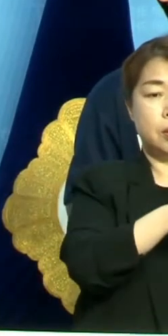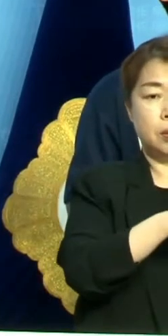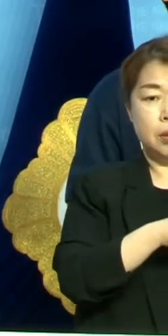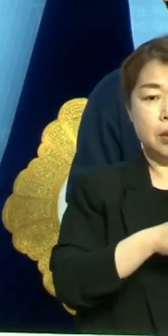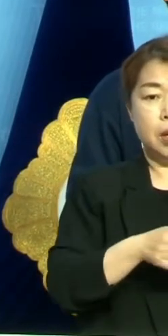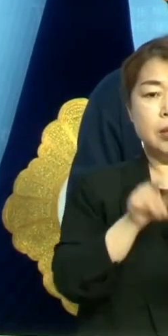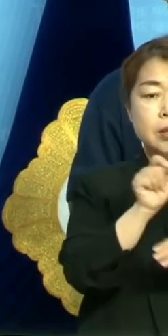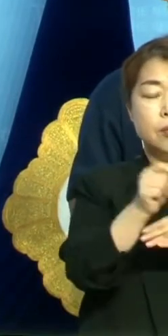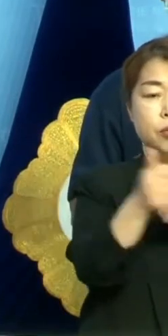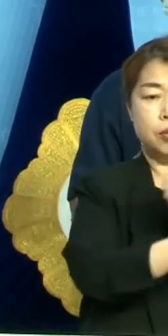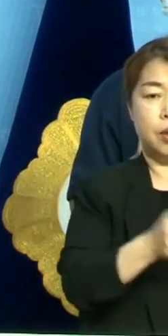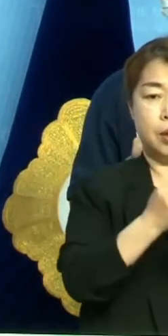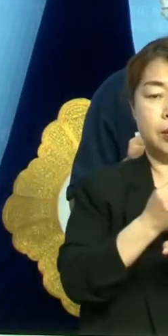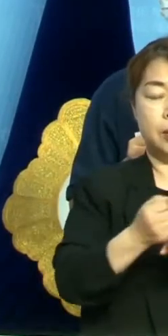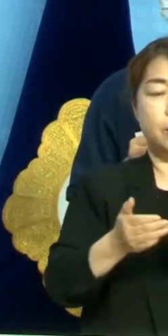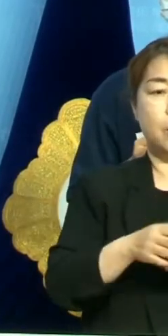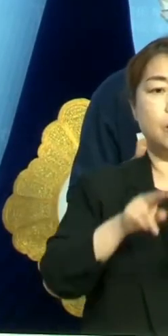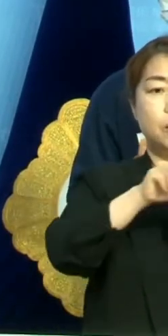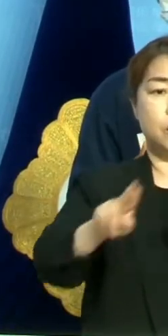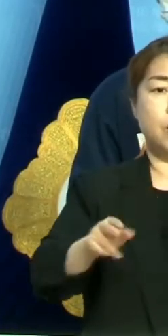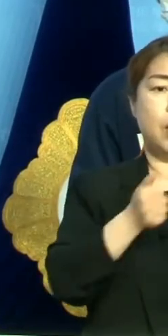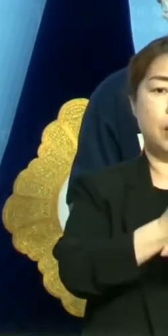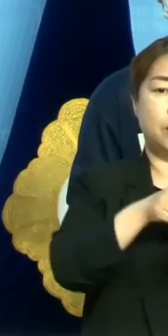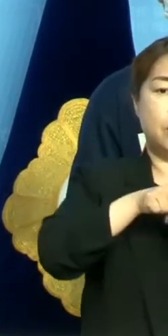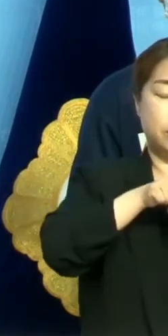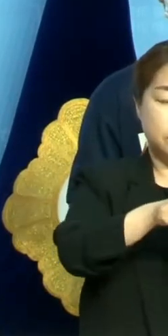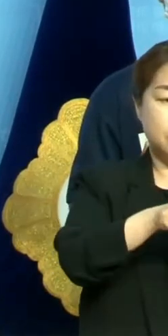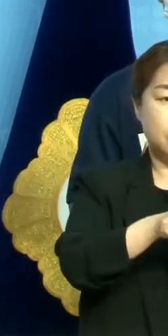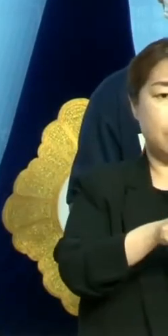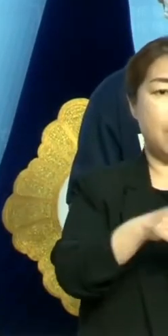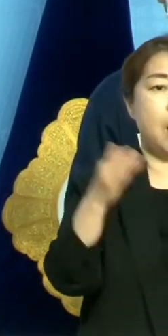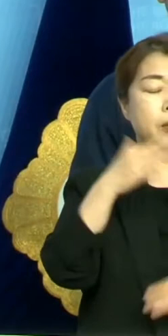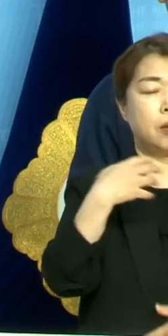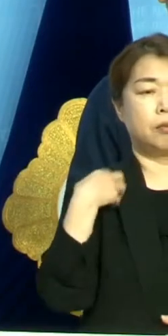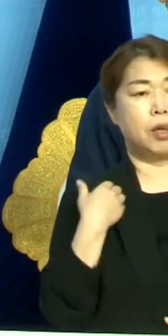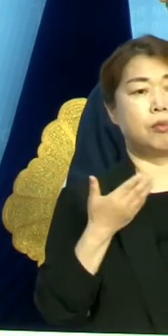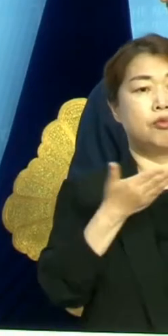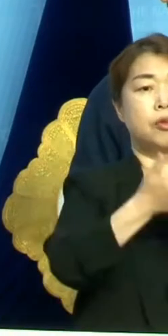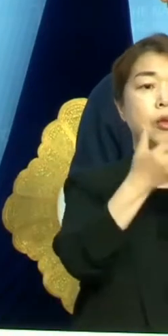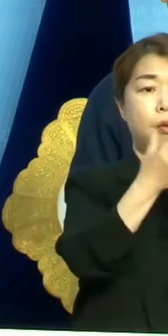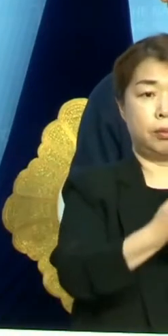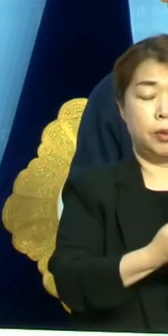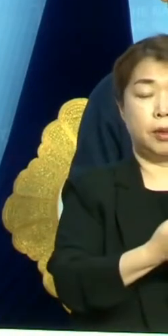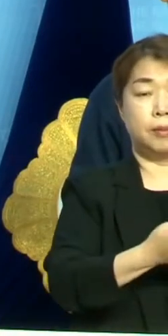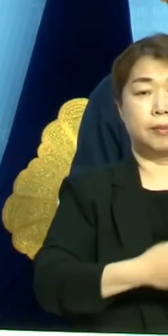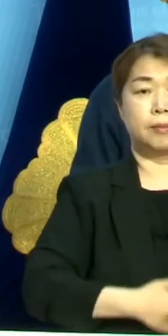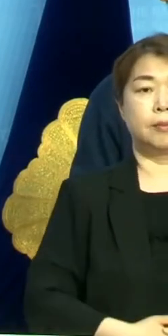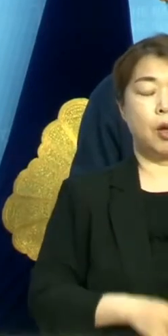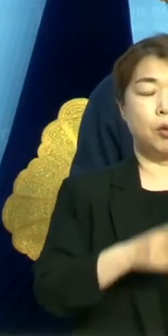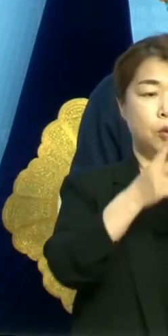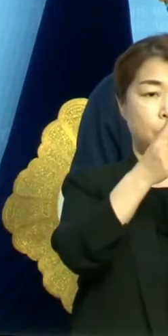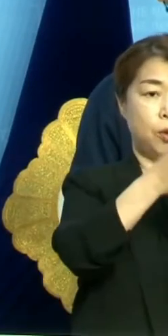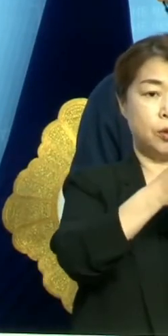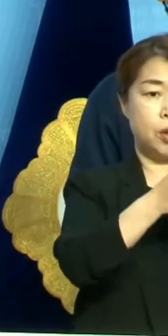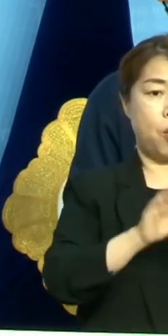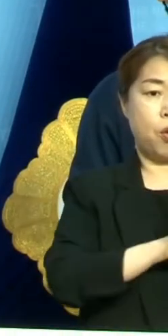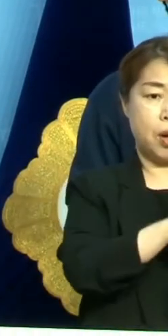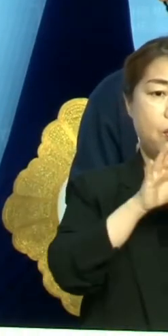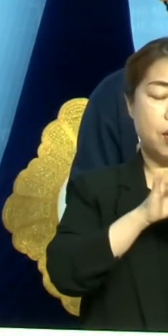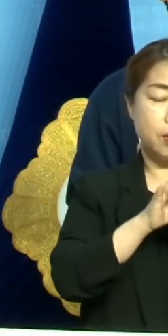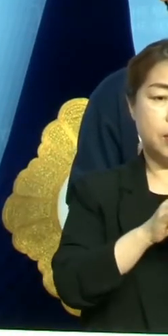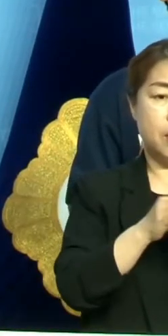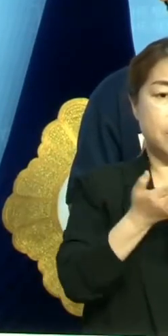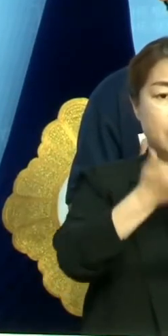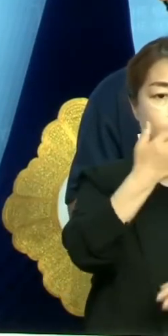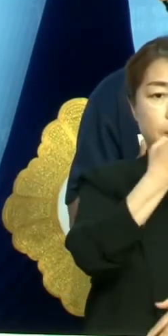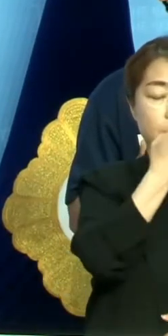꾸려야 한다 며 소송 취하를 강요하거나 학생 1 부담해 주는 경우입니다 두번째는 코로나 1 그로 인한